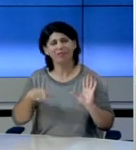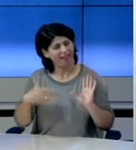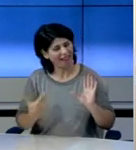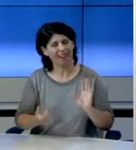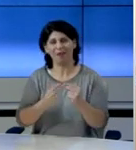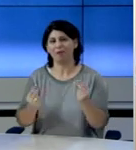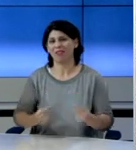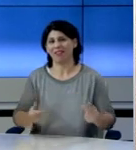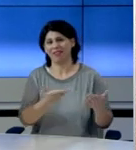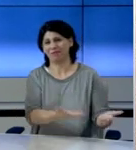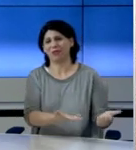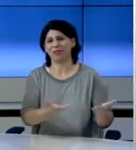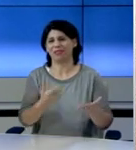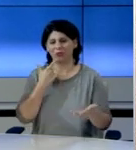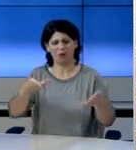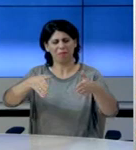τόπο.